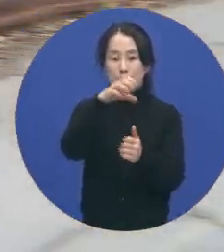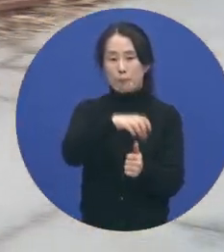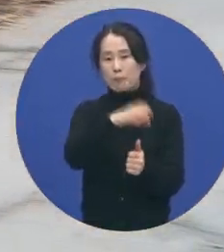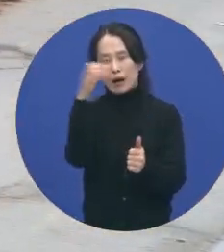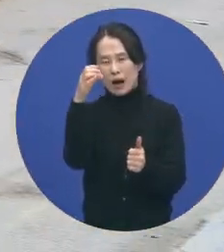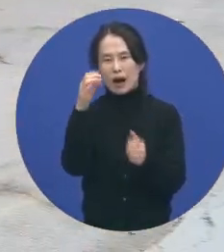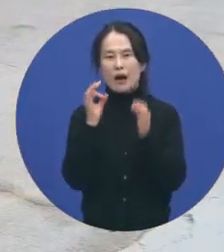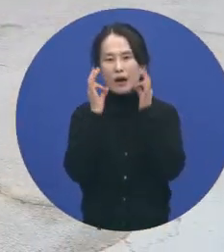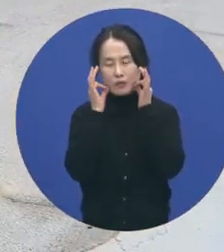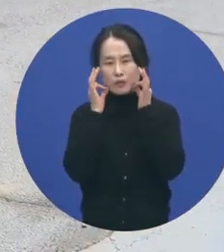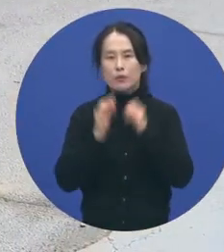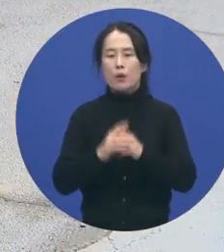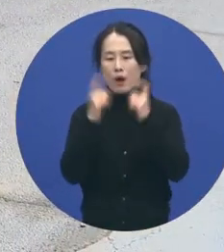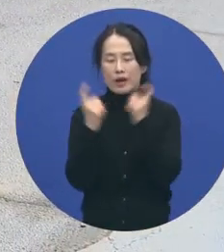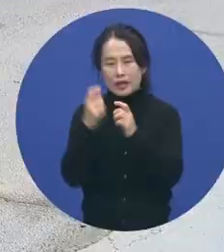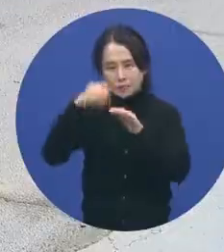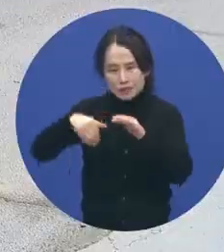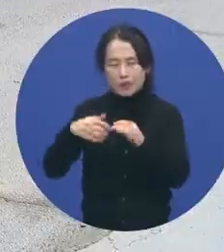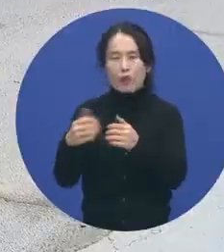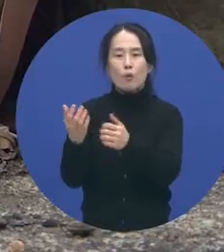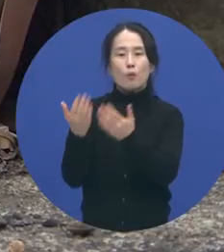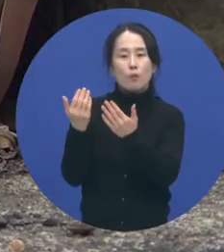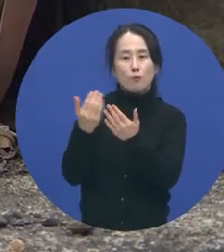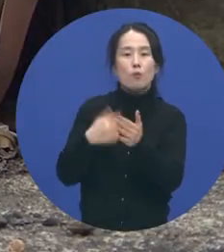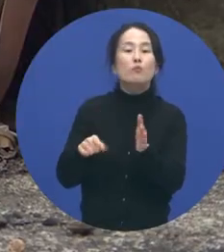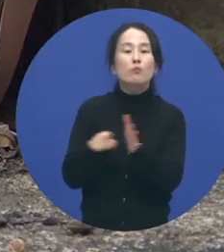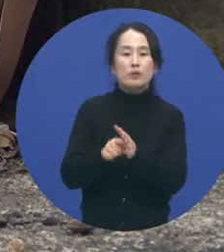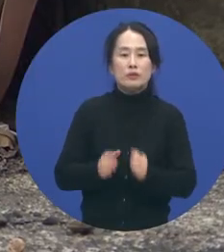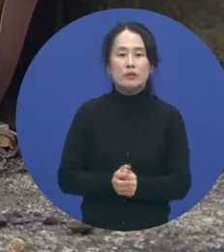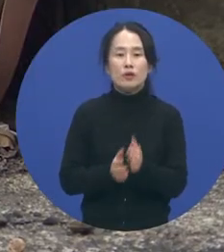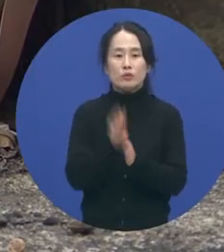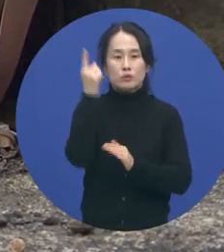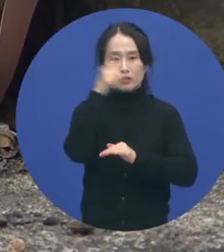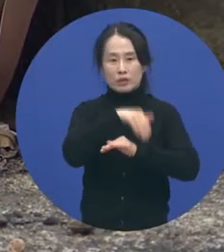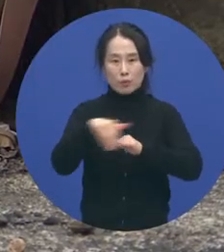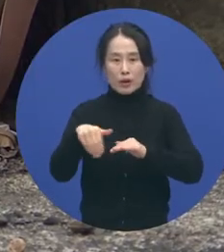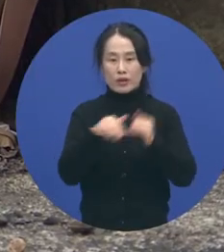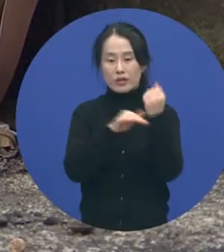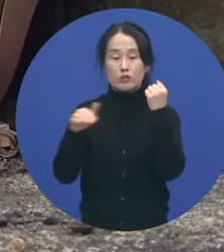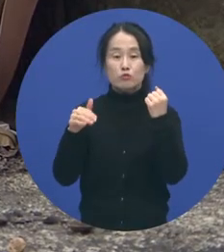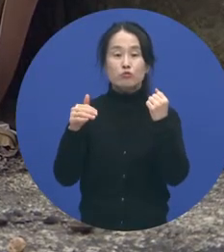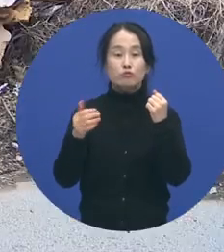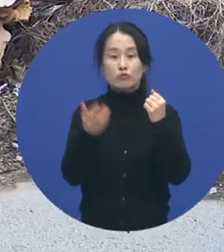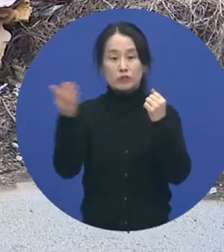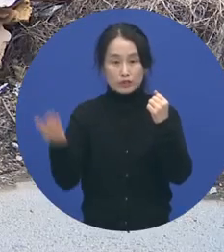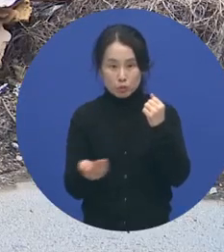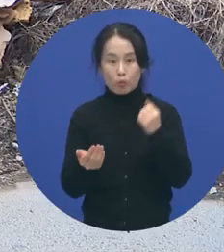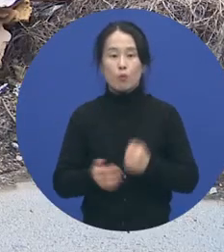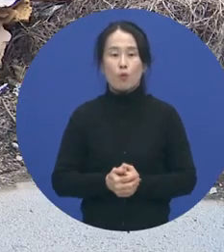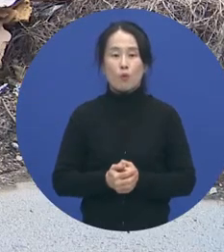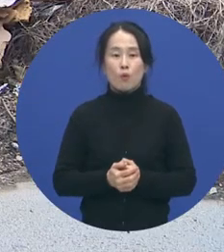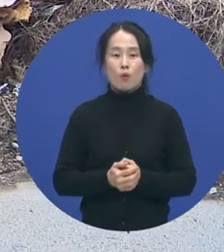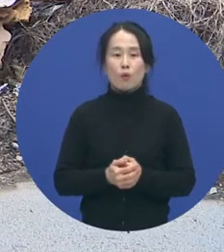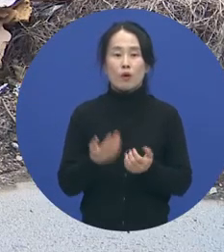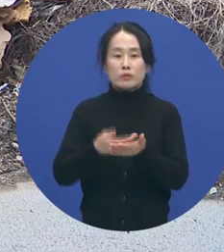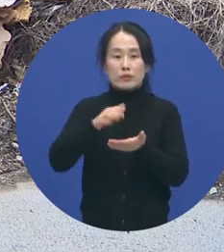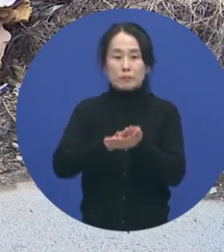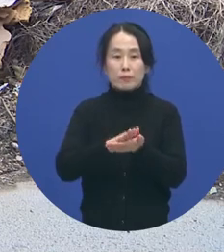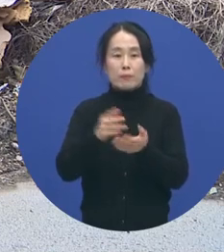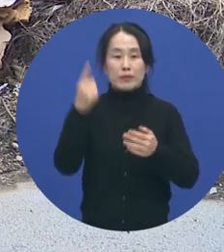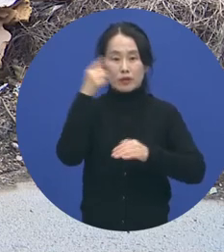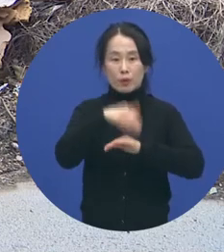나섭니다. 민간 개발을 유도하기 위해서입니다. 도시계획 심의 기준을 완화하고 수도권 정비계획법 시행령 개정을